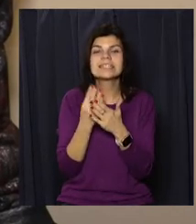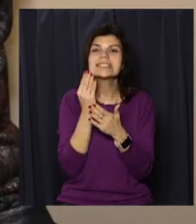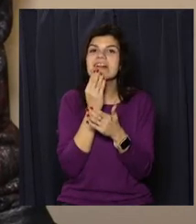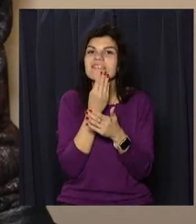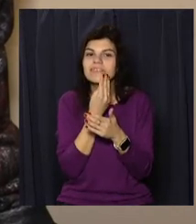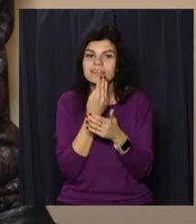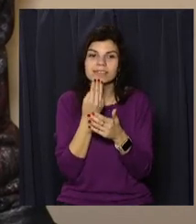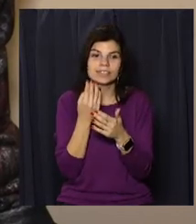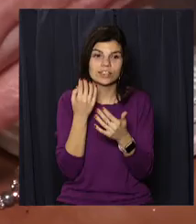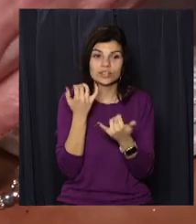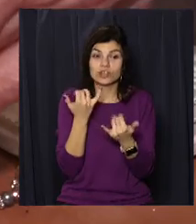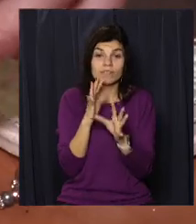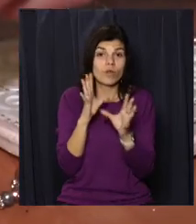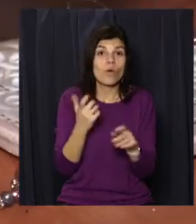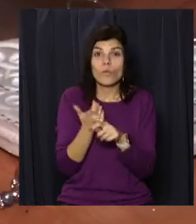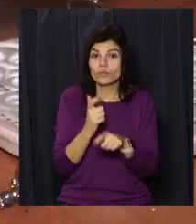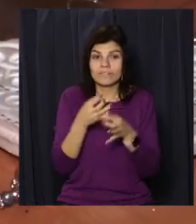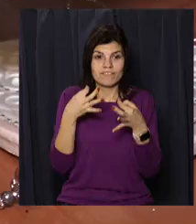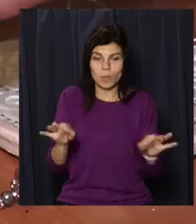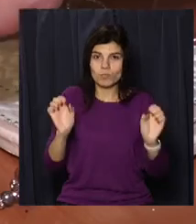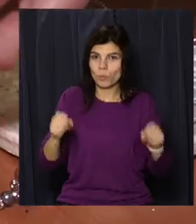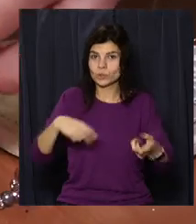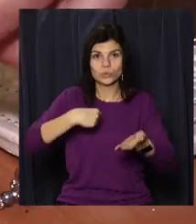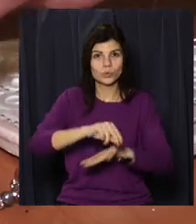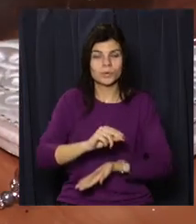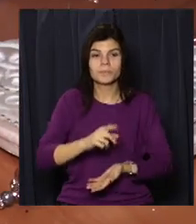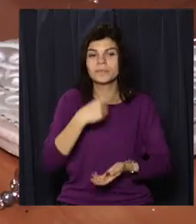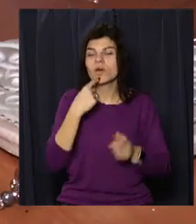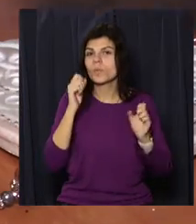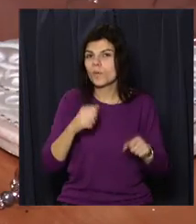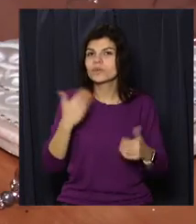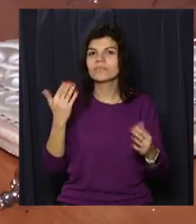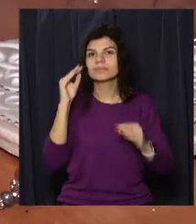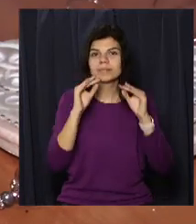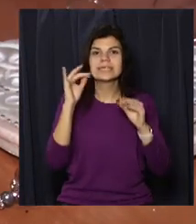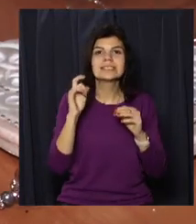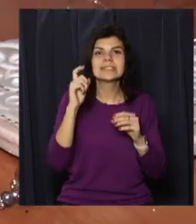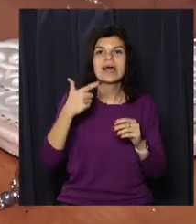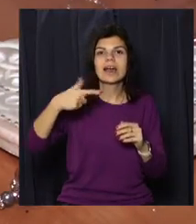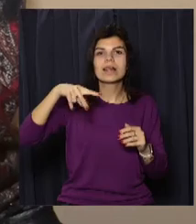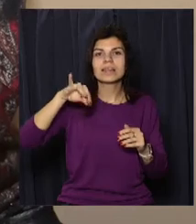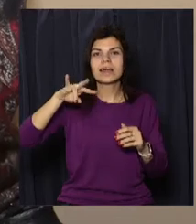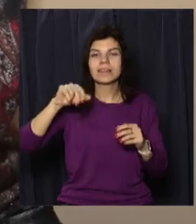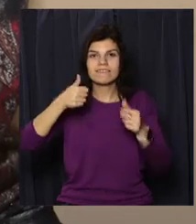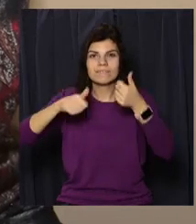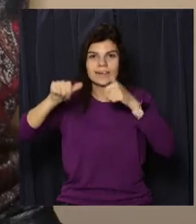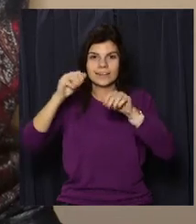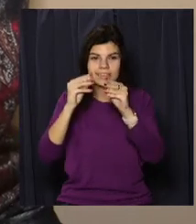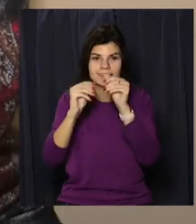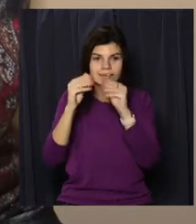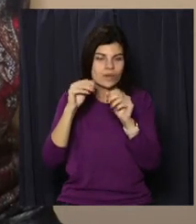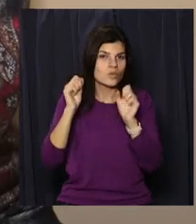салфетки. Зараз це все дуже доступно. Можна скористатися і полімерною глиною. Тоді іграшки виходять різних форм. І можна